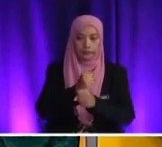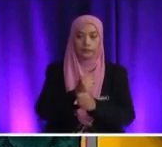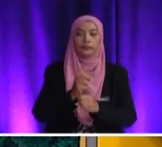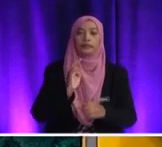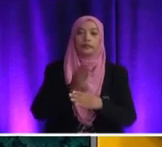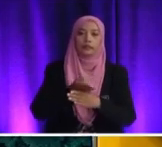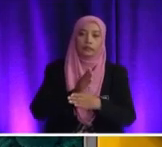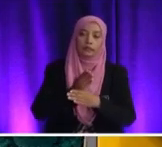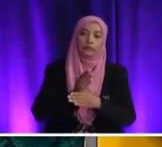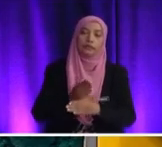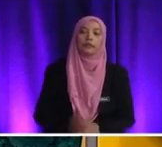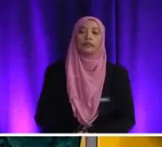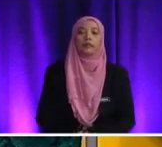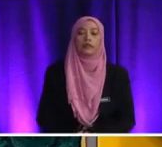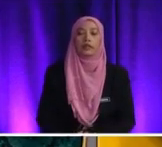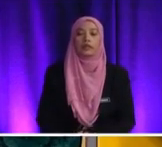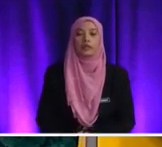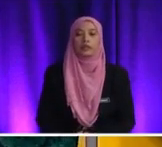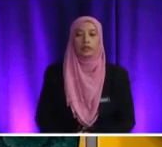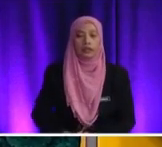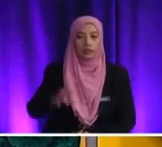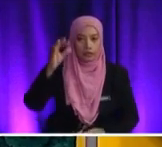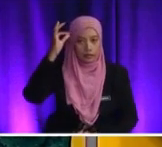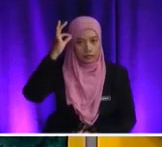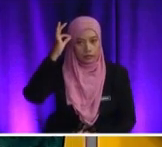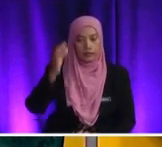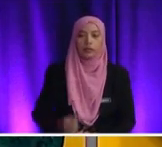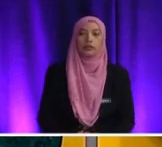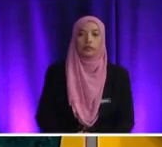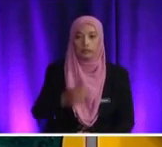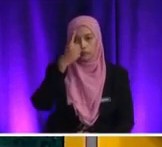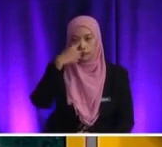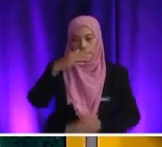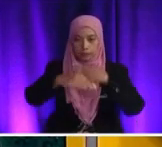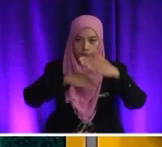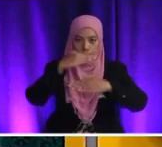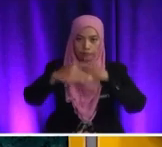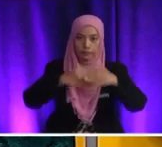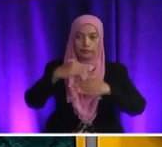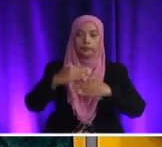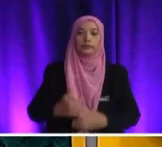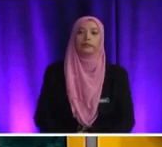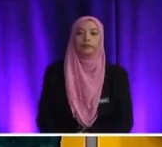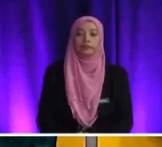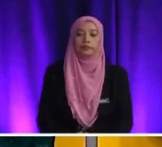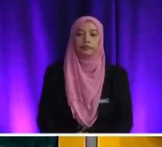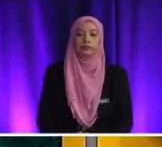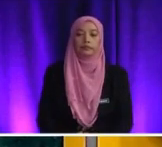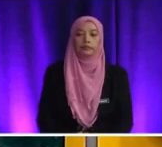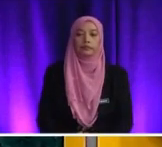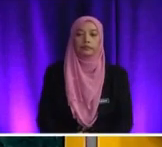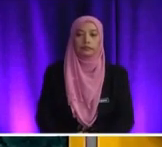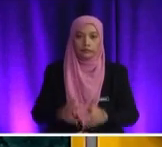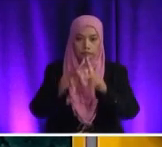kita berfungsi ide untuk meningkatkan lagi ya betul apa-apa sajalah meskipun pasukan kali sendiri 1ed berkaliber